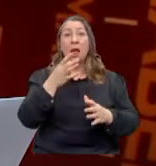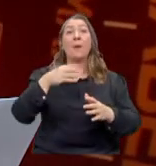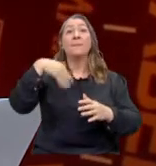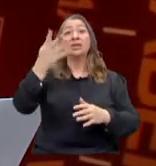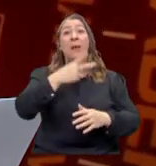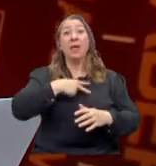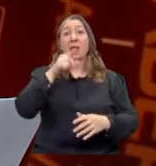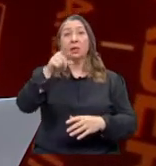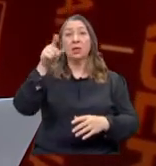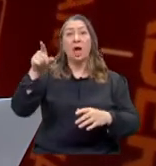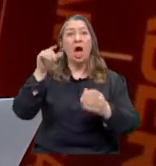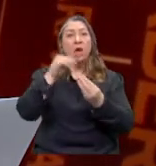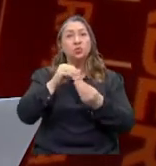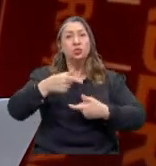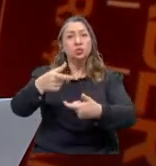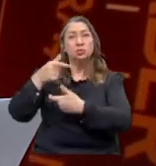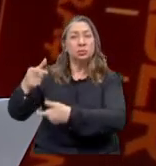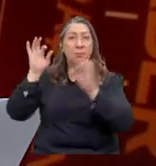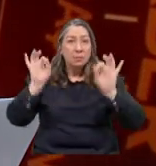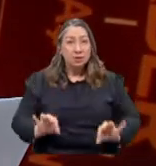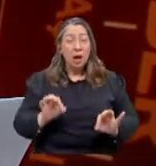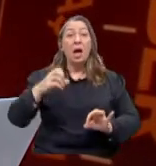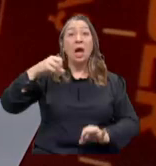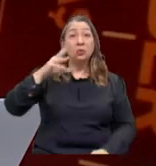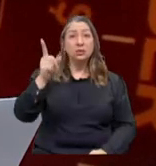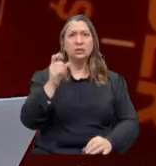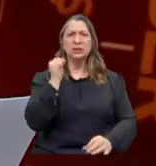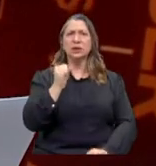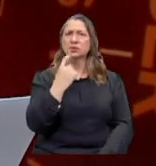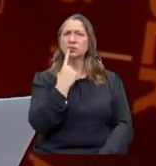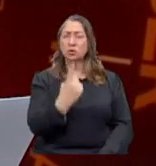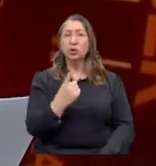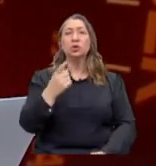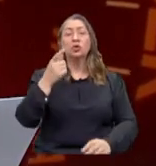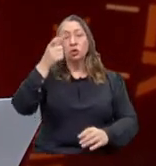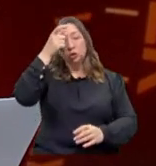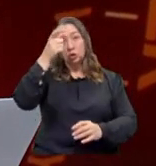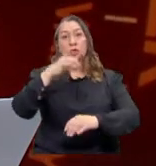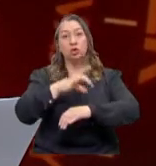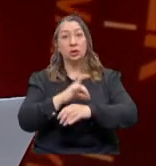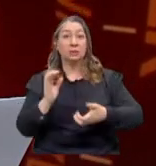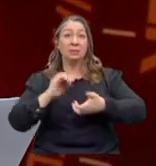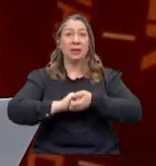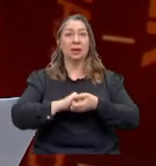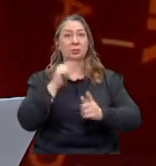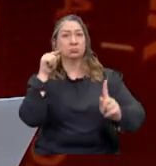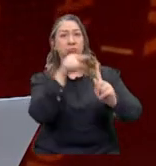başka belediyelere de aynı suçlamayı yöneltti. Erdoğan'ın sert sözleri ise Türk Tabipleri Birliği'ne